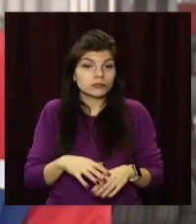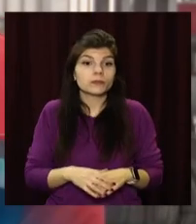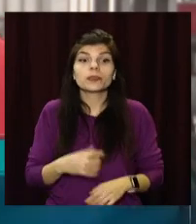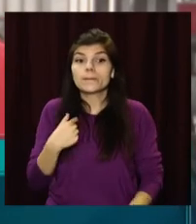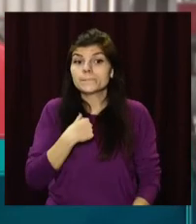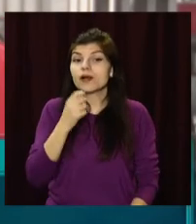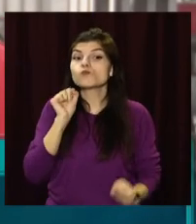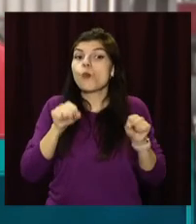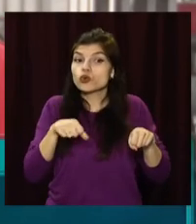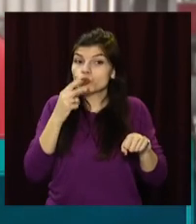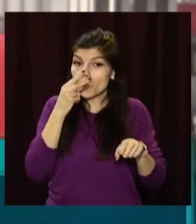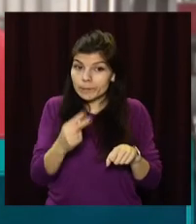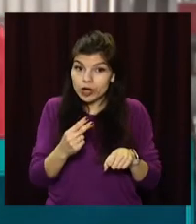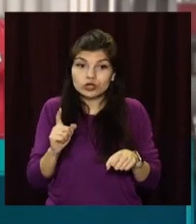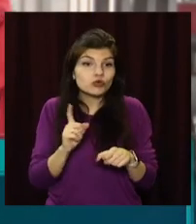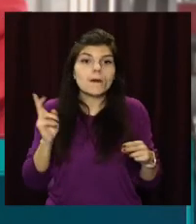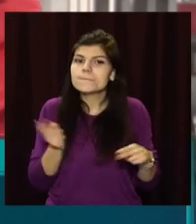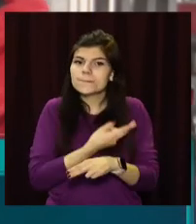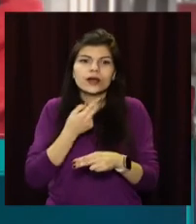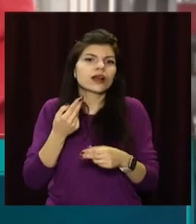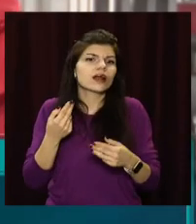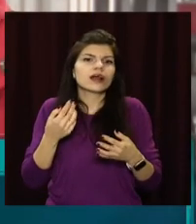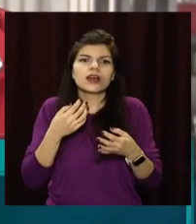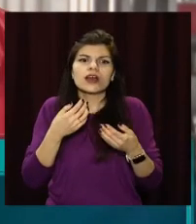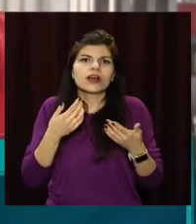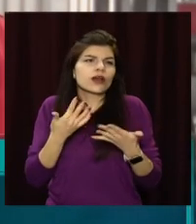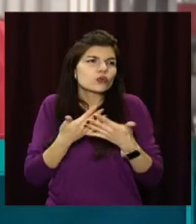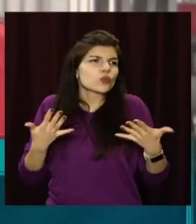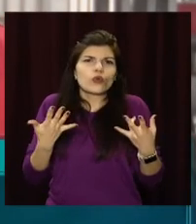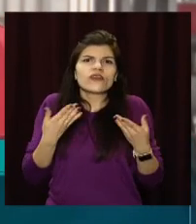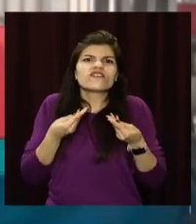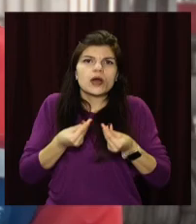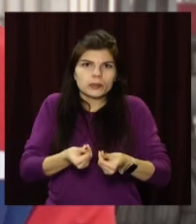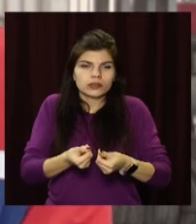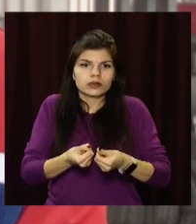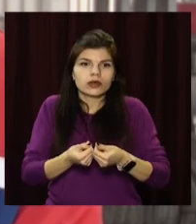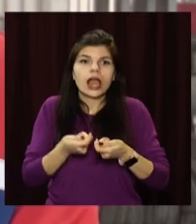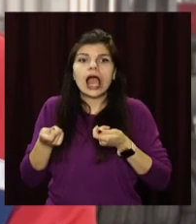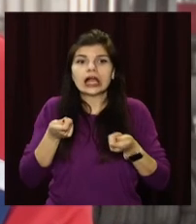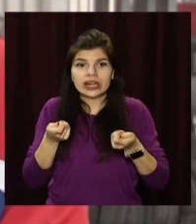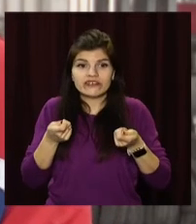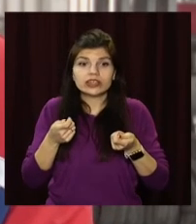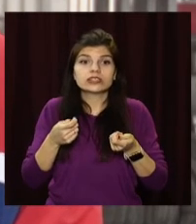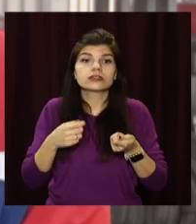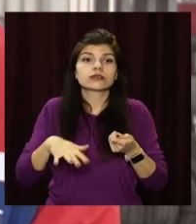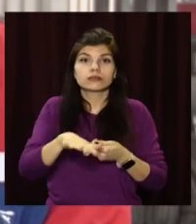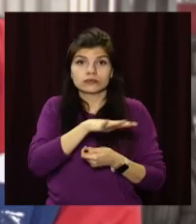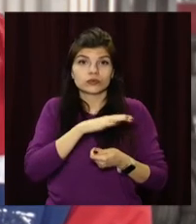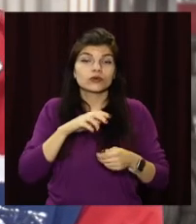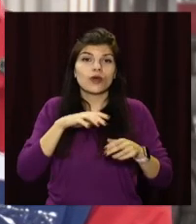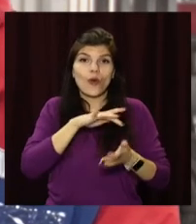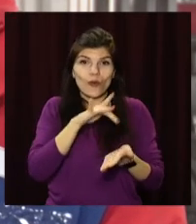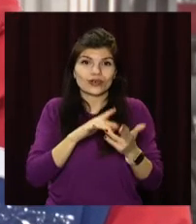побачити, что без будь-яких важелів впливу керівництво міста вдається